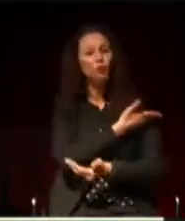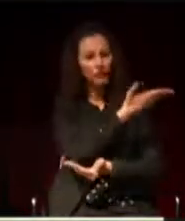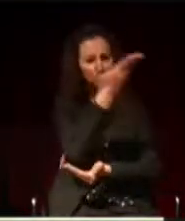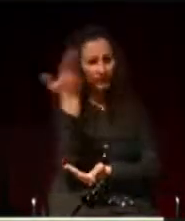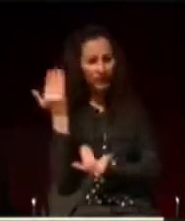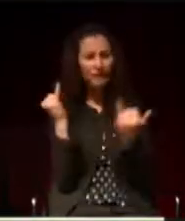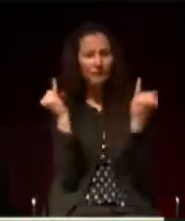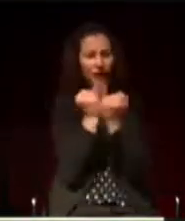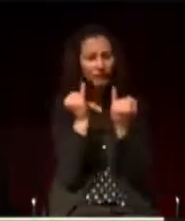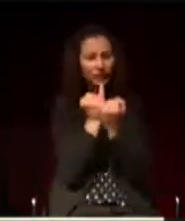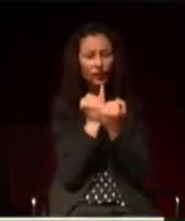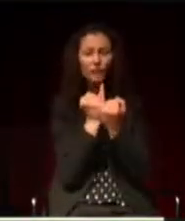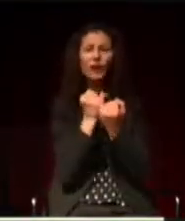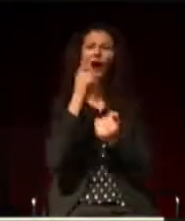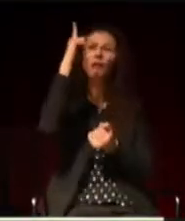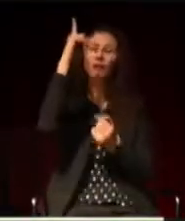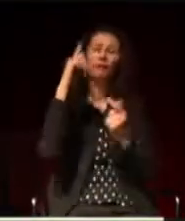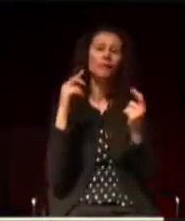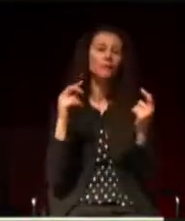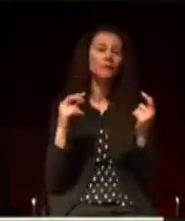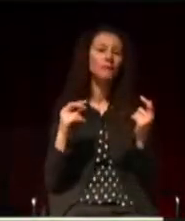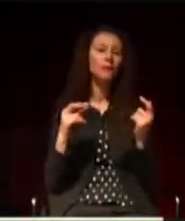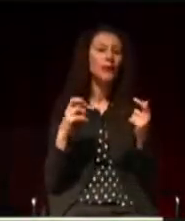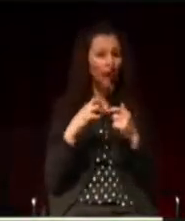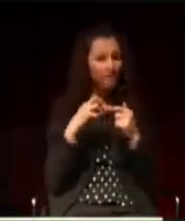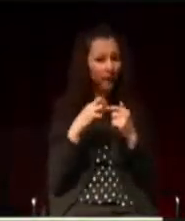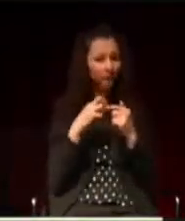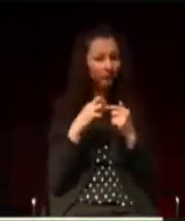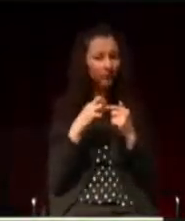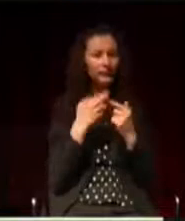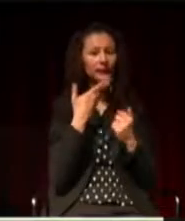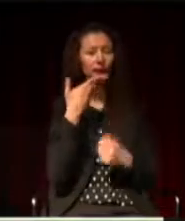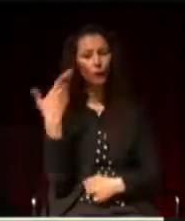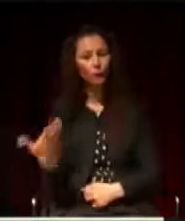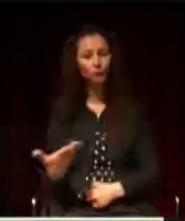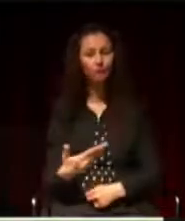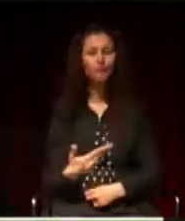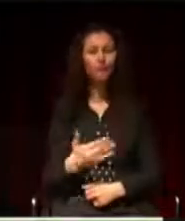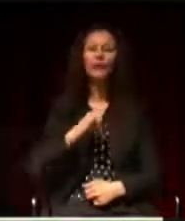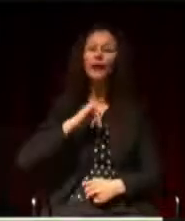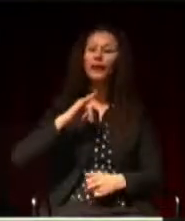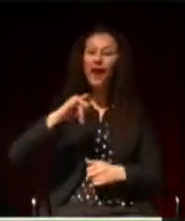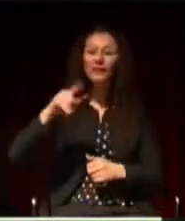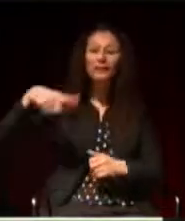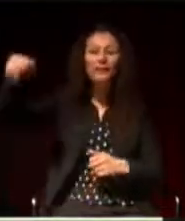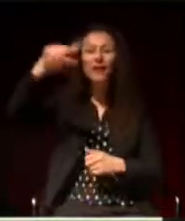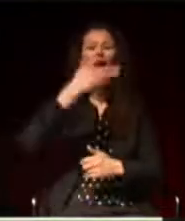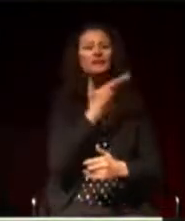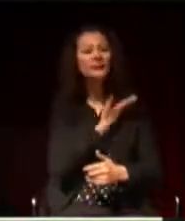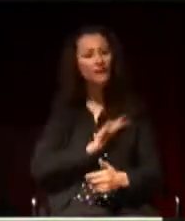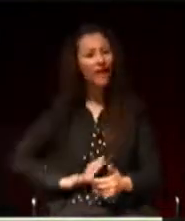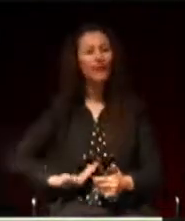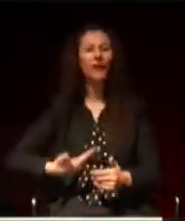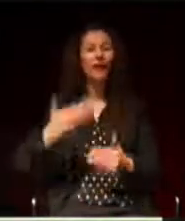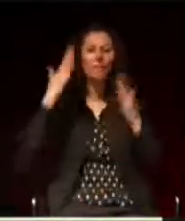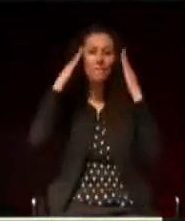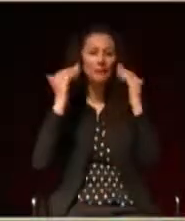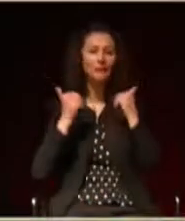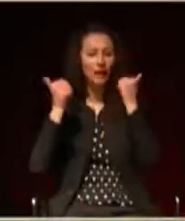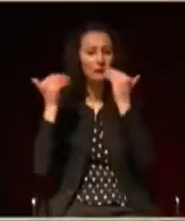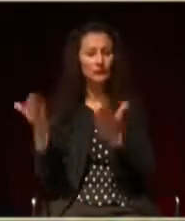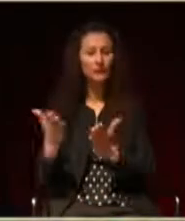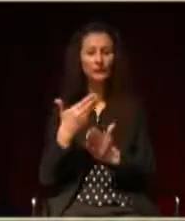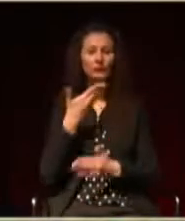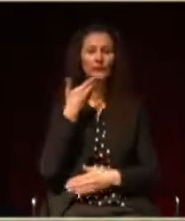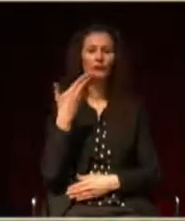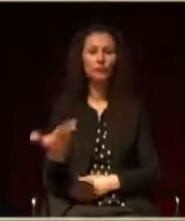hemşehrilerimize, kardeşlerimize Allah'tan rahmet diliyorum. Yakınlarına, sevenlerine başsağlığı